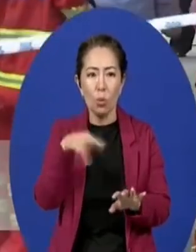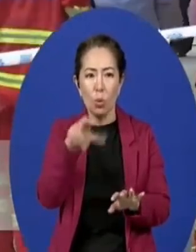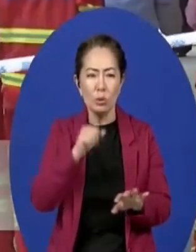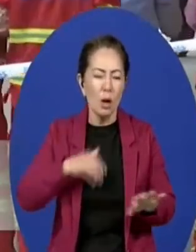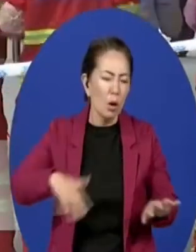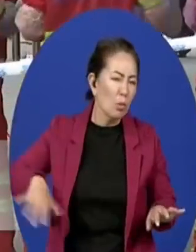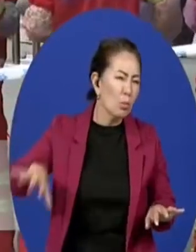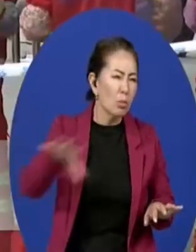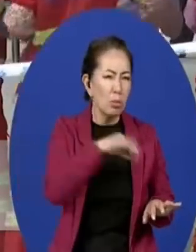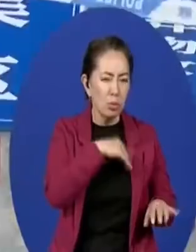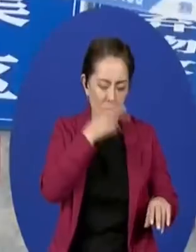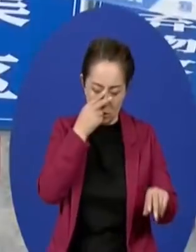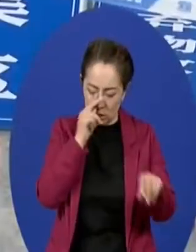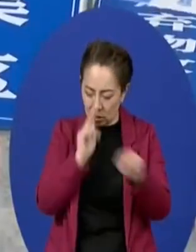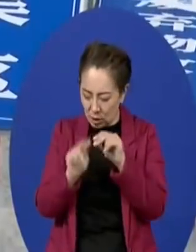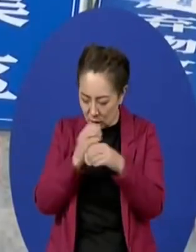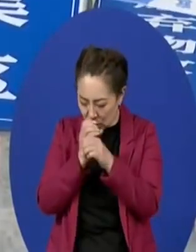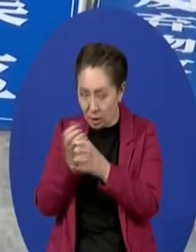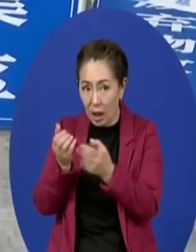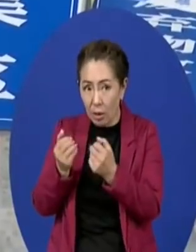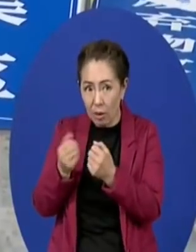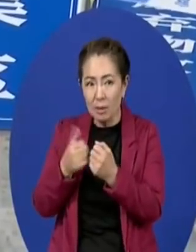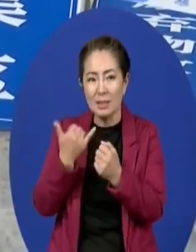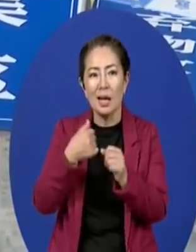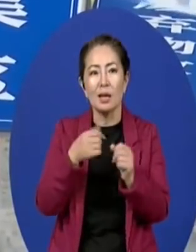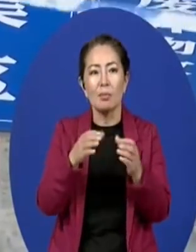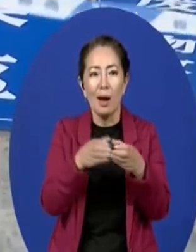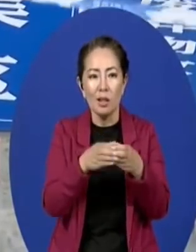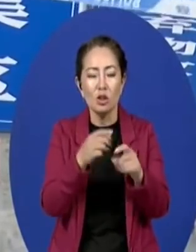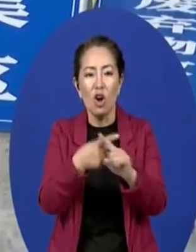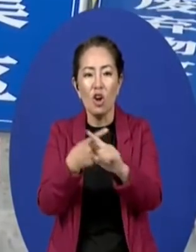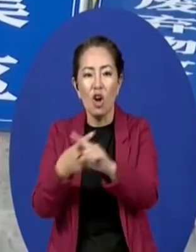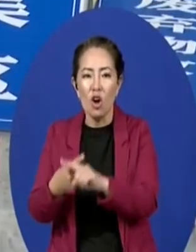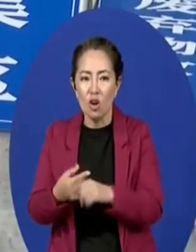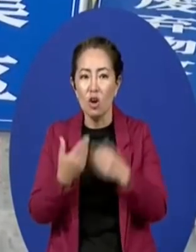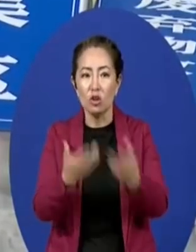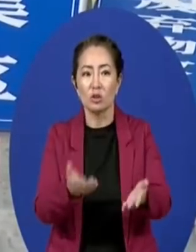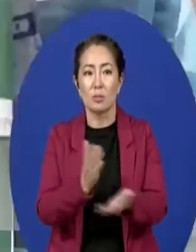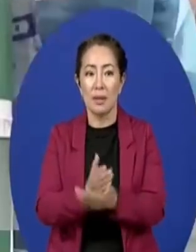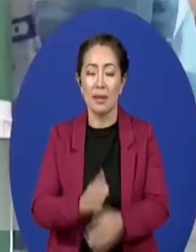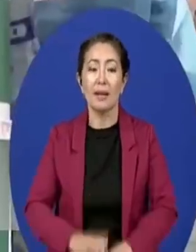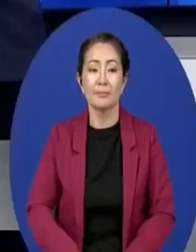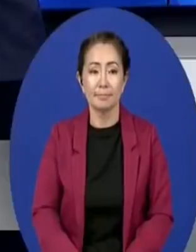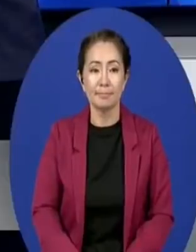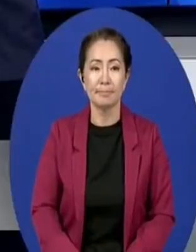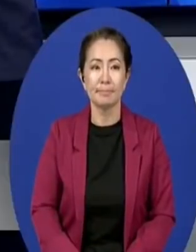нийтээр нь шинжилгээнд хамруулж зарим хэсэгт хорио зарласан юм.